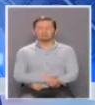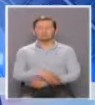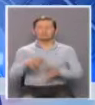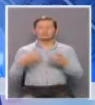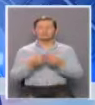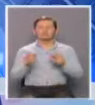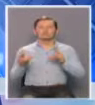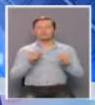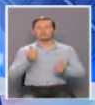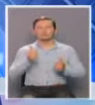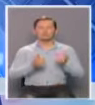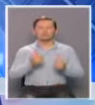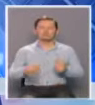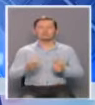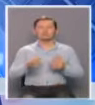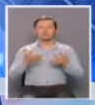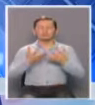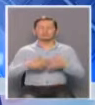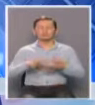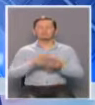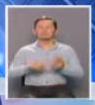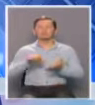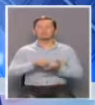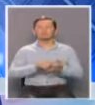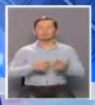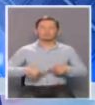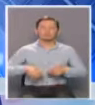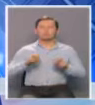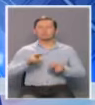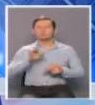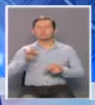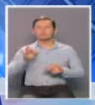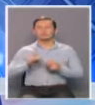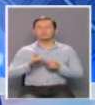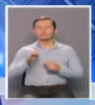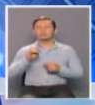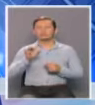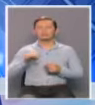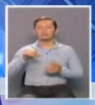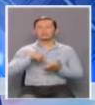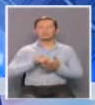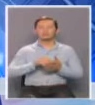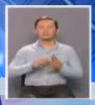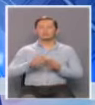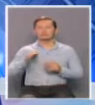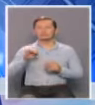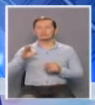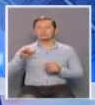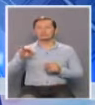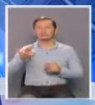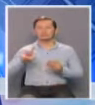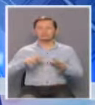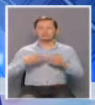Берилі отбасы байқауының облысы кезеңінде бақсынайтын шаңырақ елерінің бірі Индер ауданы Жарсуат ауылдық округінде тұратын Тасқарендар